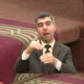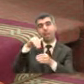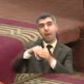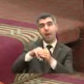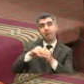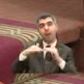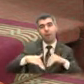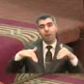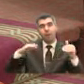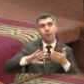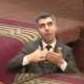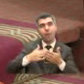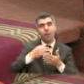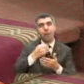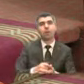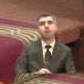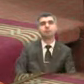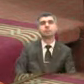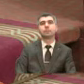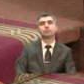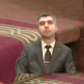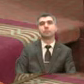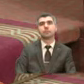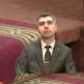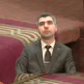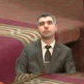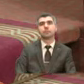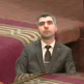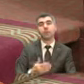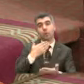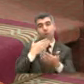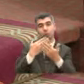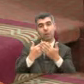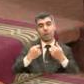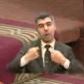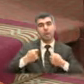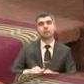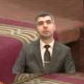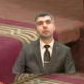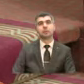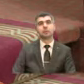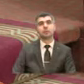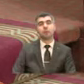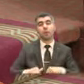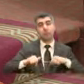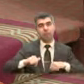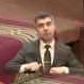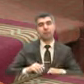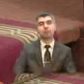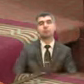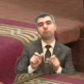أيضا في هذه المؤسسة المحترمة. شكرا سيد الرئيس، سيد وزير الدولة، السادة